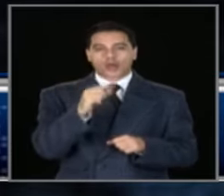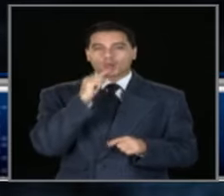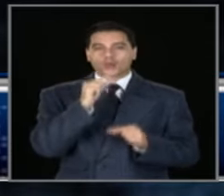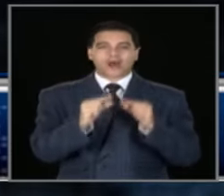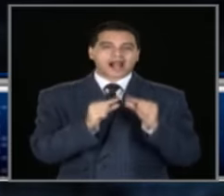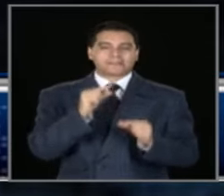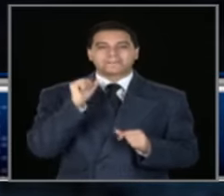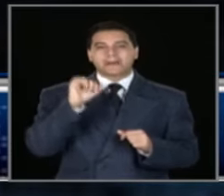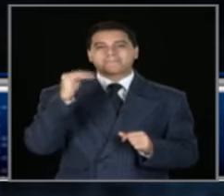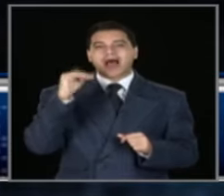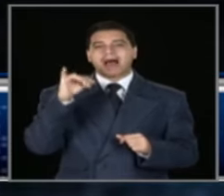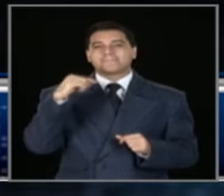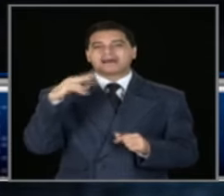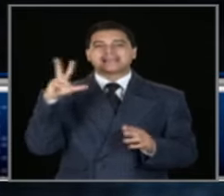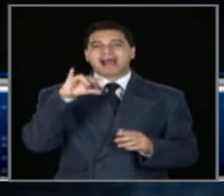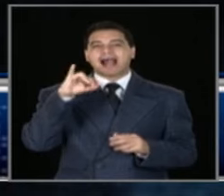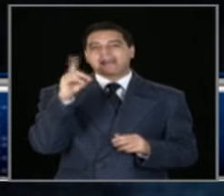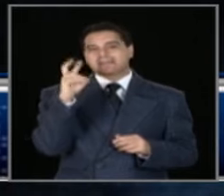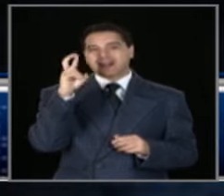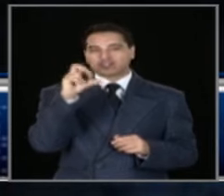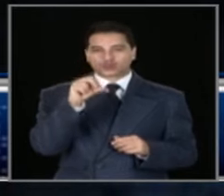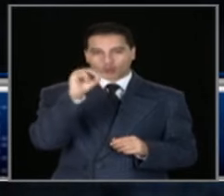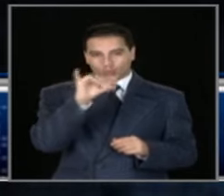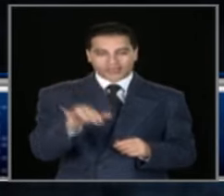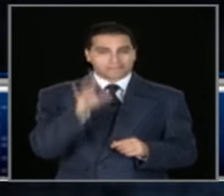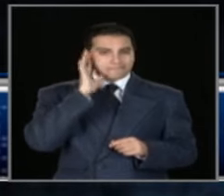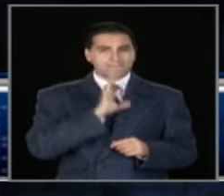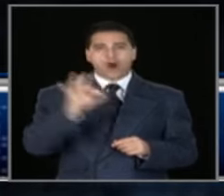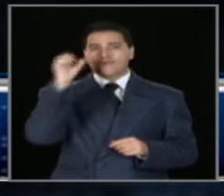وكلمات محمد المرزوقي، من أشهر أغانيه